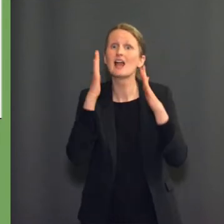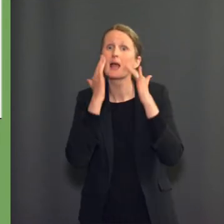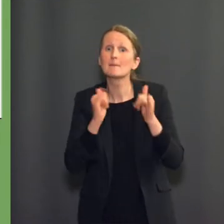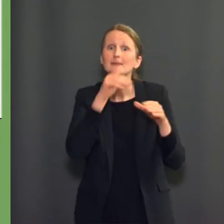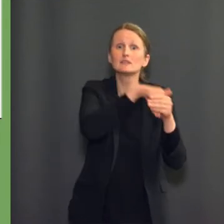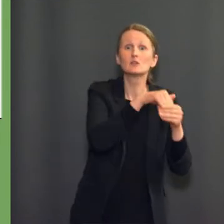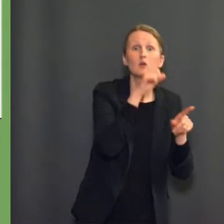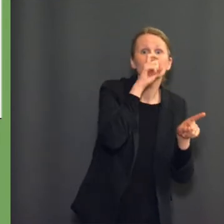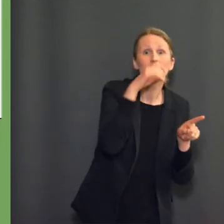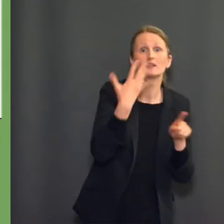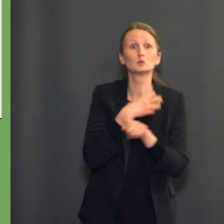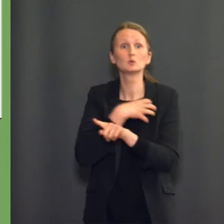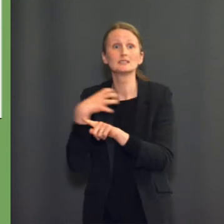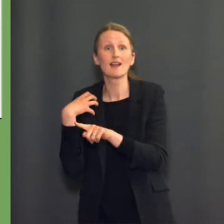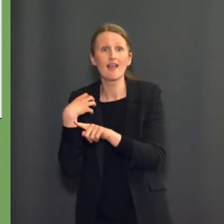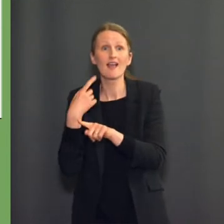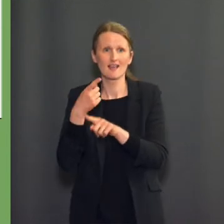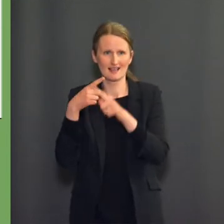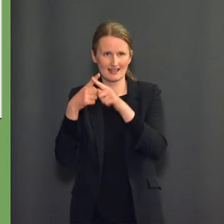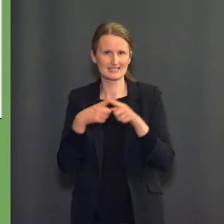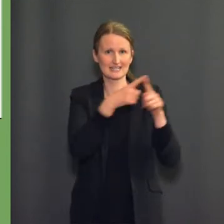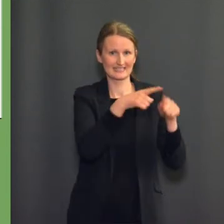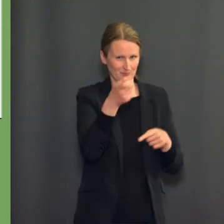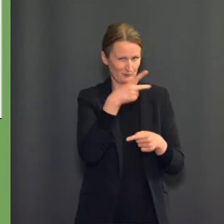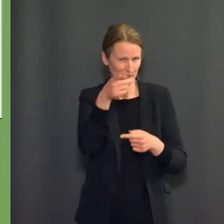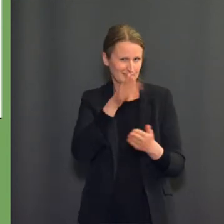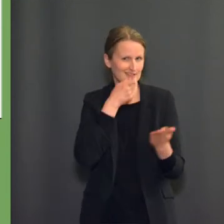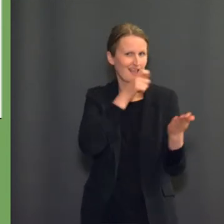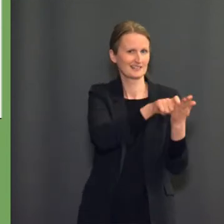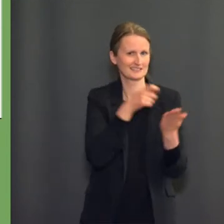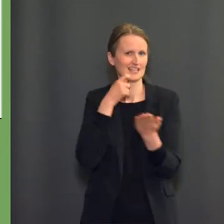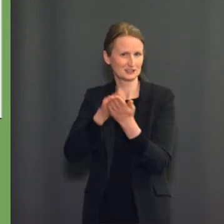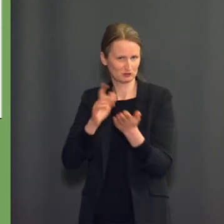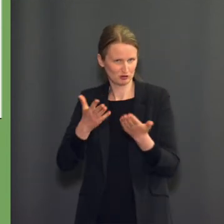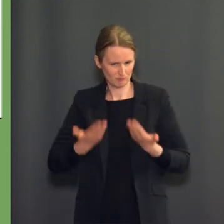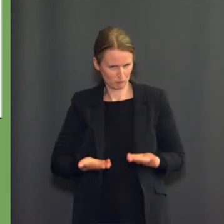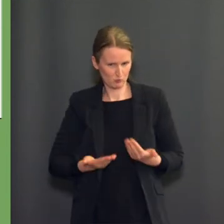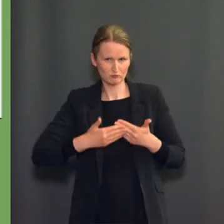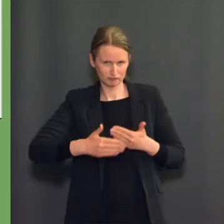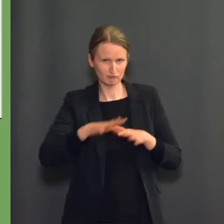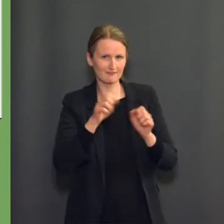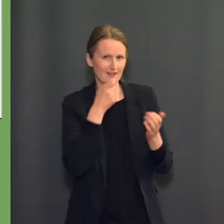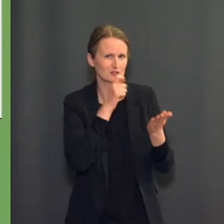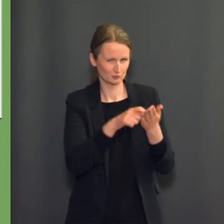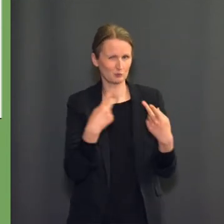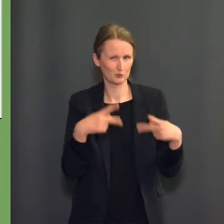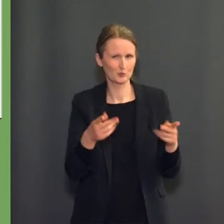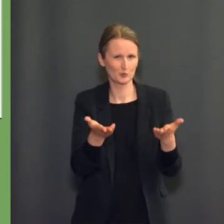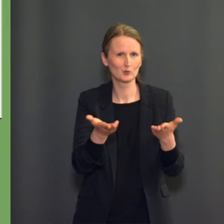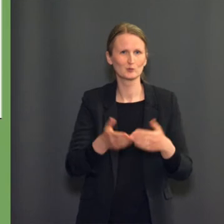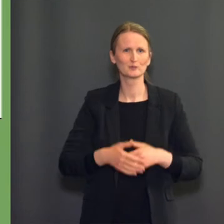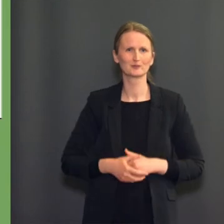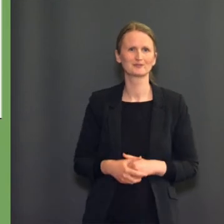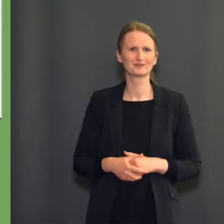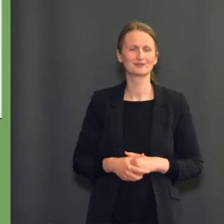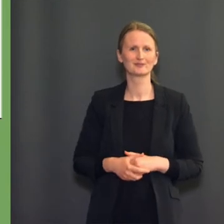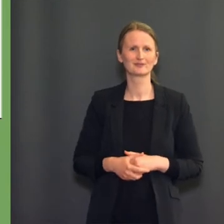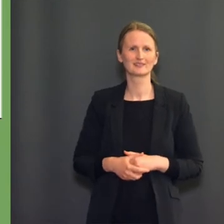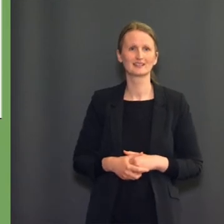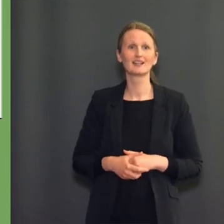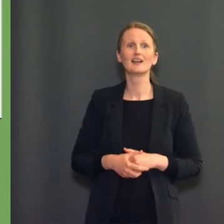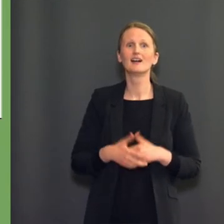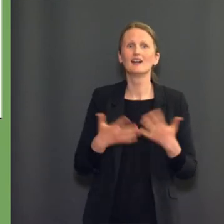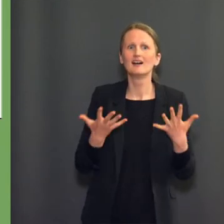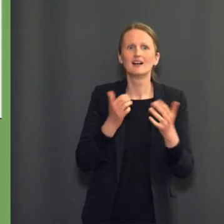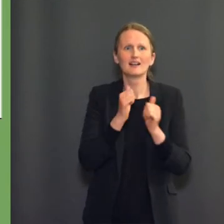de réserve de ces centres dès aujourd'hui. Si le test est concluant, le